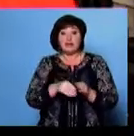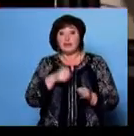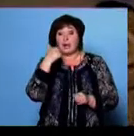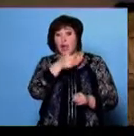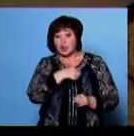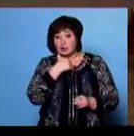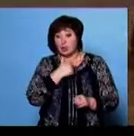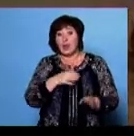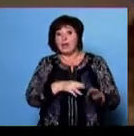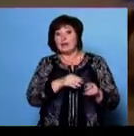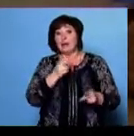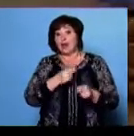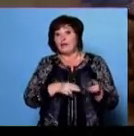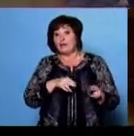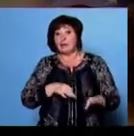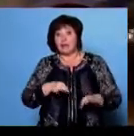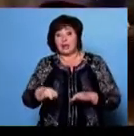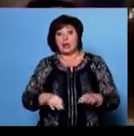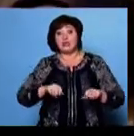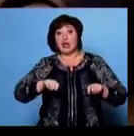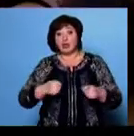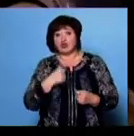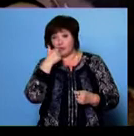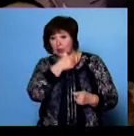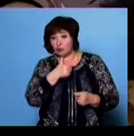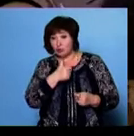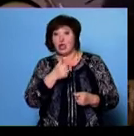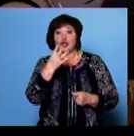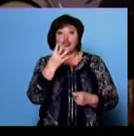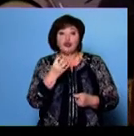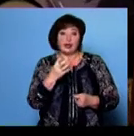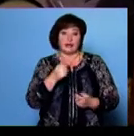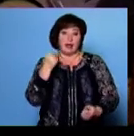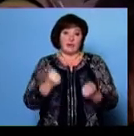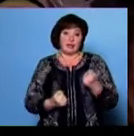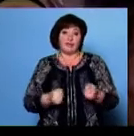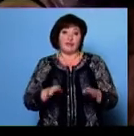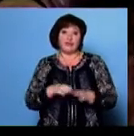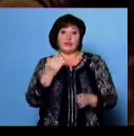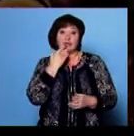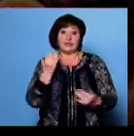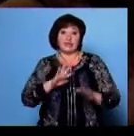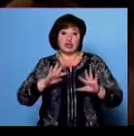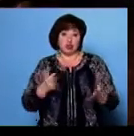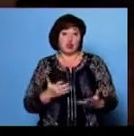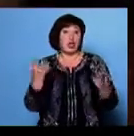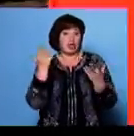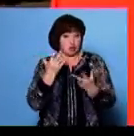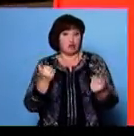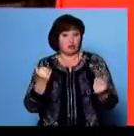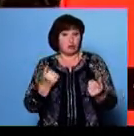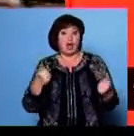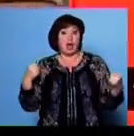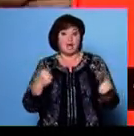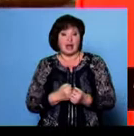Ижевского региона ГЖД правила переезда путей нарушили 400 автомобилистов. Вот один из последних случаев серьезного ДТП.